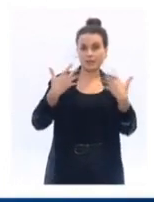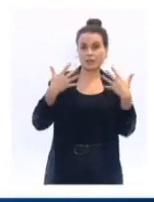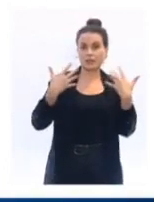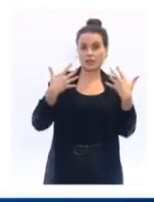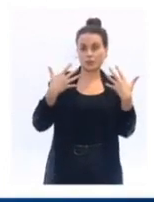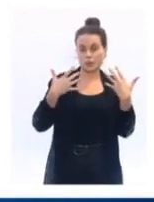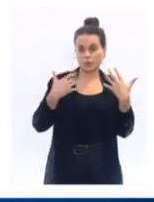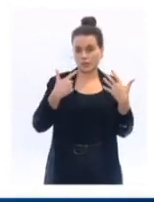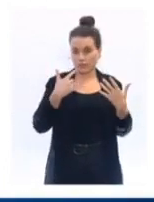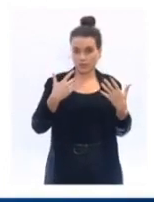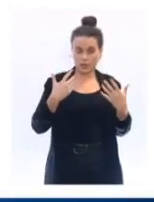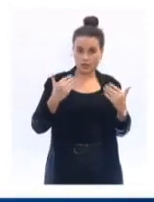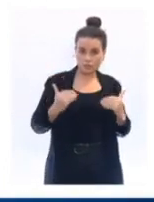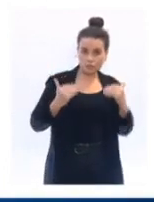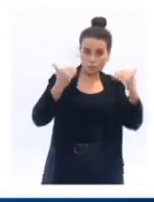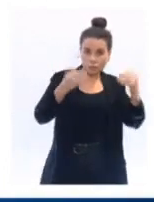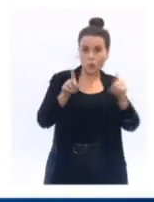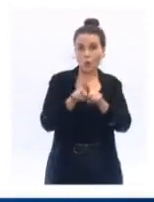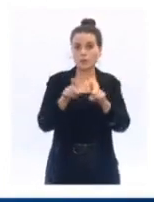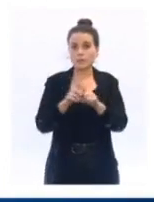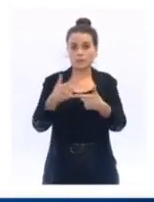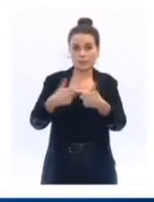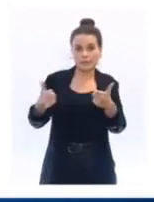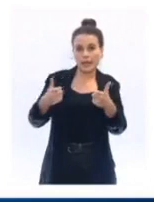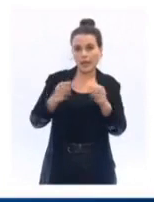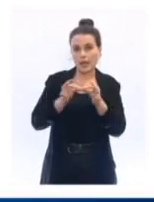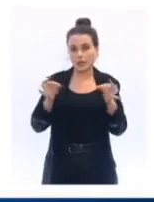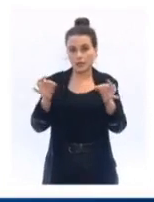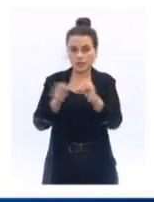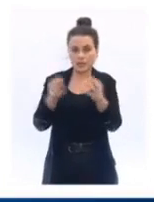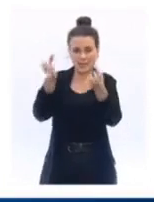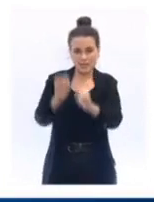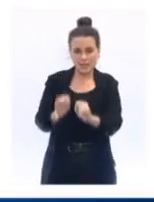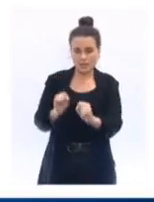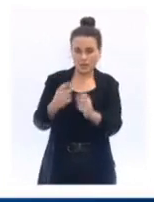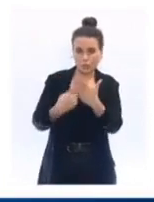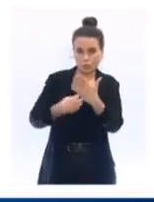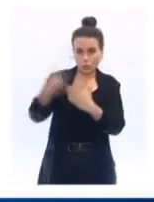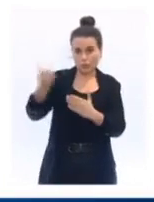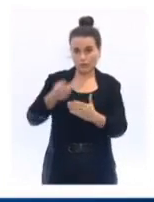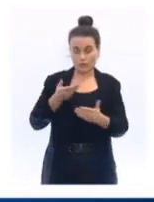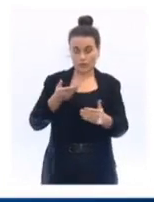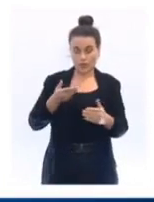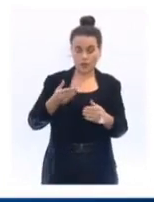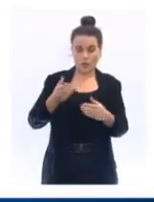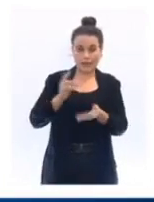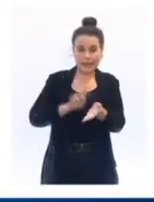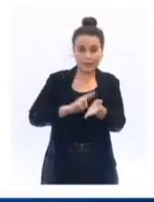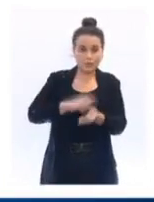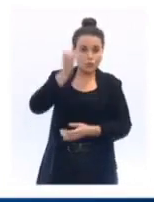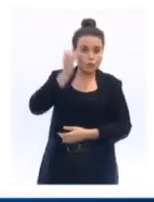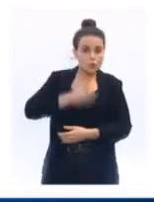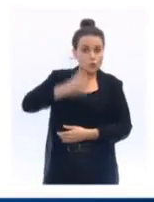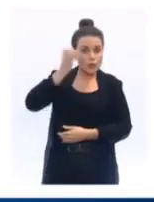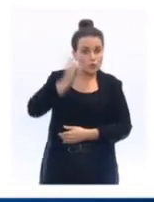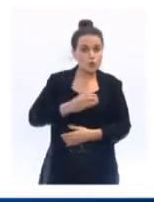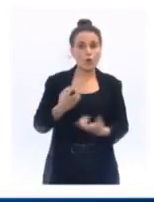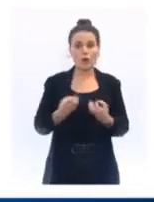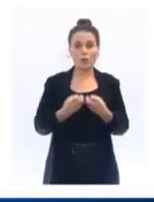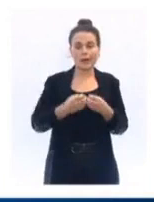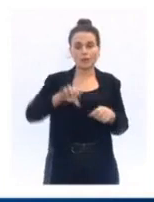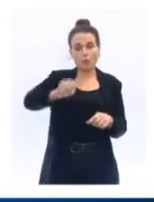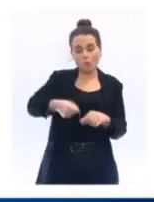fréquemment touchées, comme les poignées de porte, sera réalisé plusieurs fois par jour. C'est un protocole, là encore, qui rappelle ce que nous faisions en juin. Le